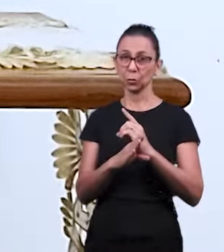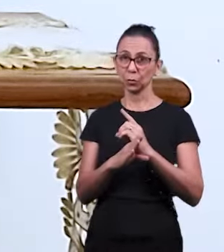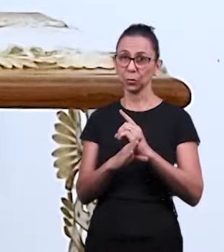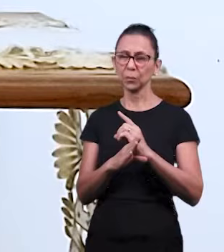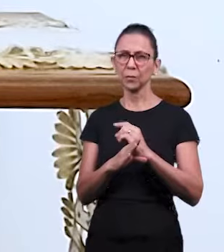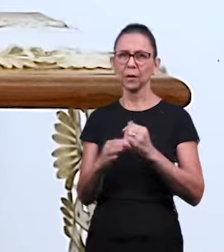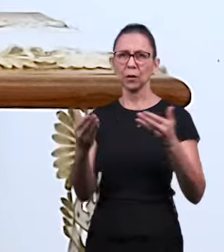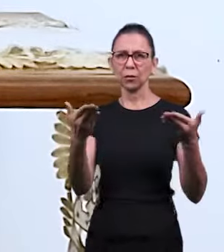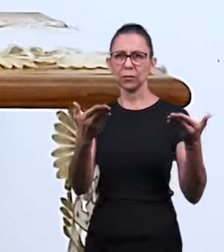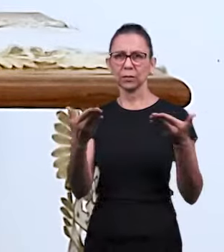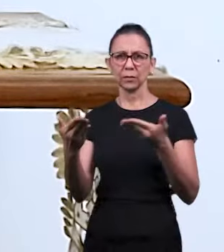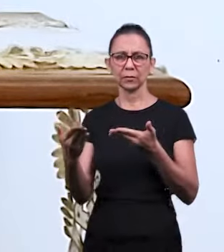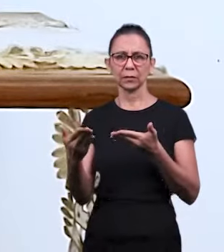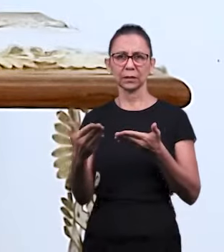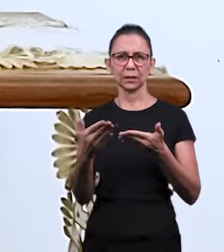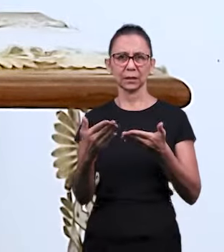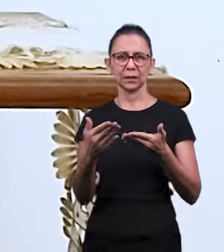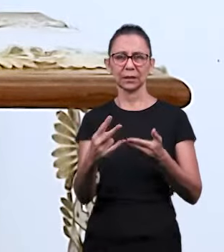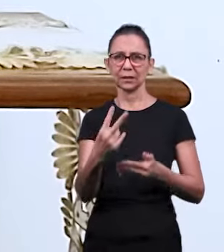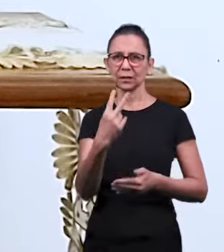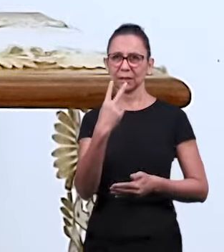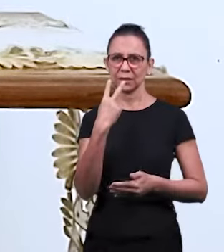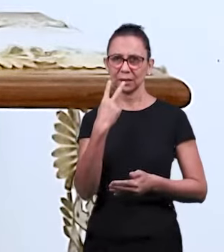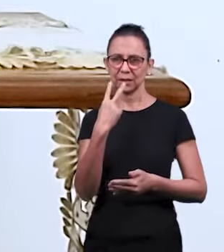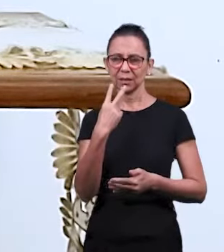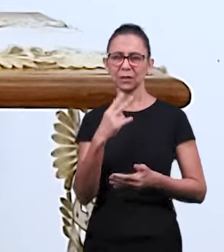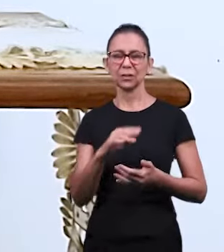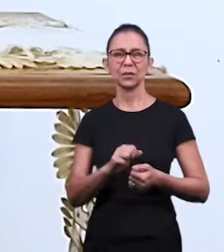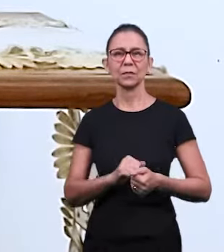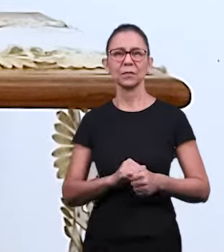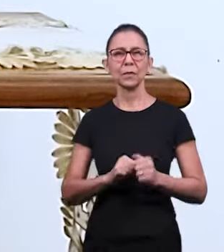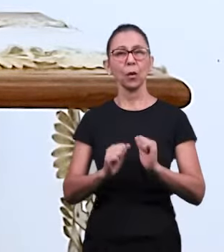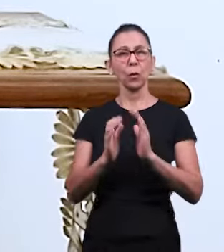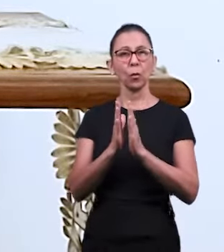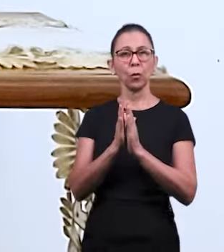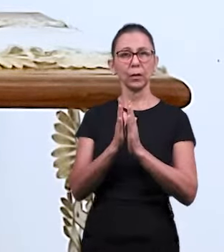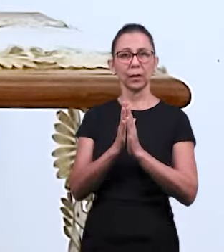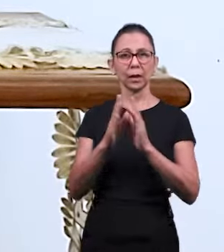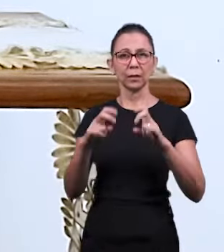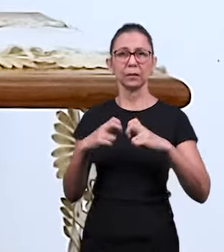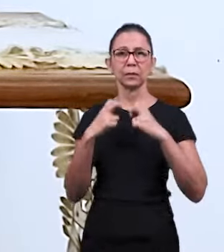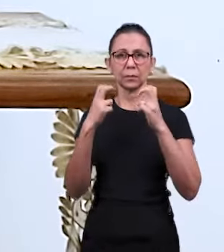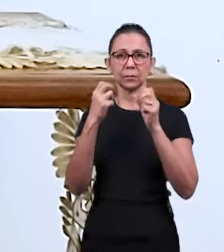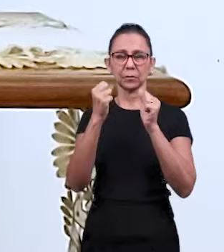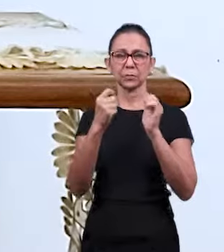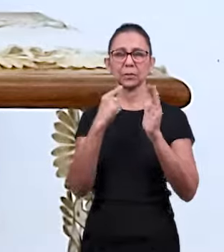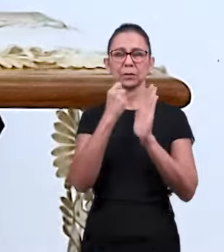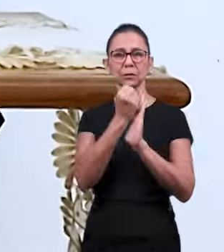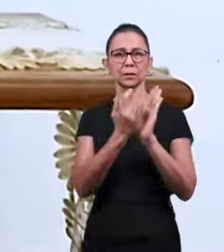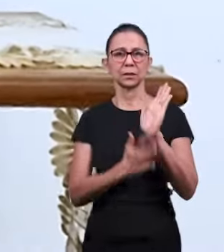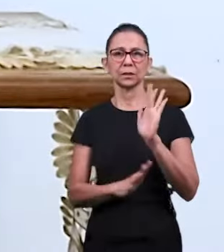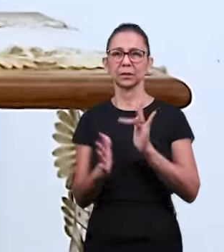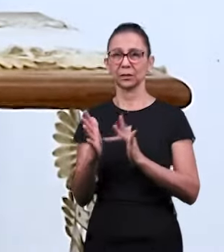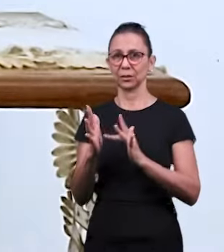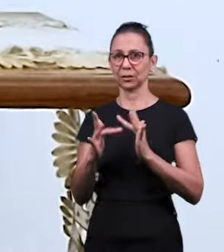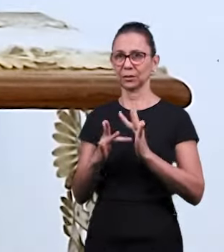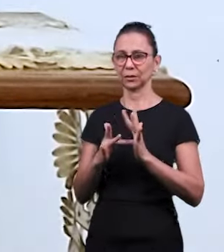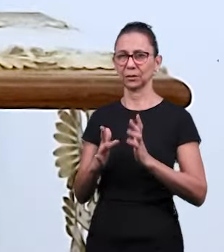нашему. И мы приглашаем вас присоединиться к нам в этом богослужении. И мы начнем его с